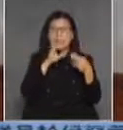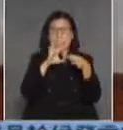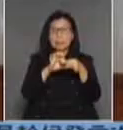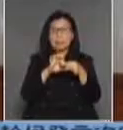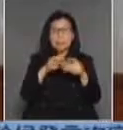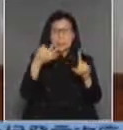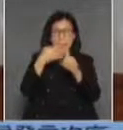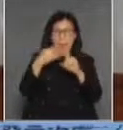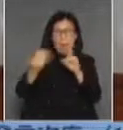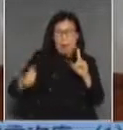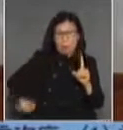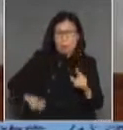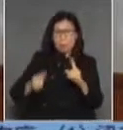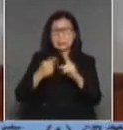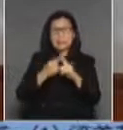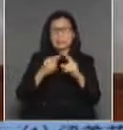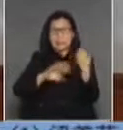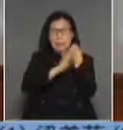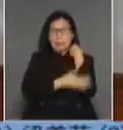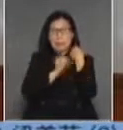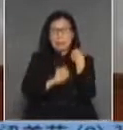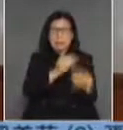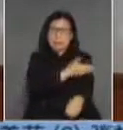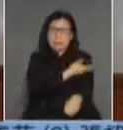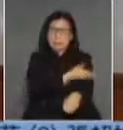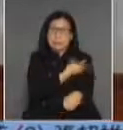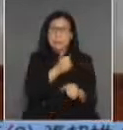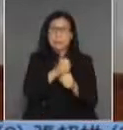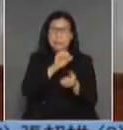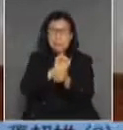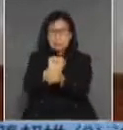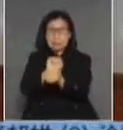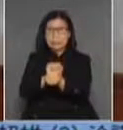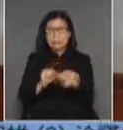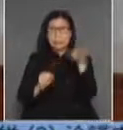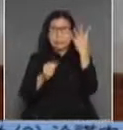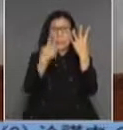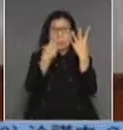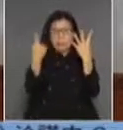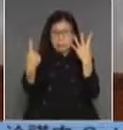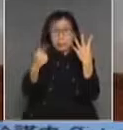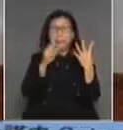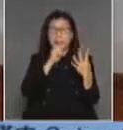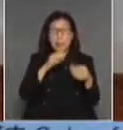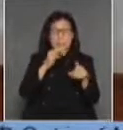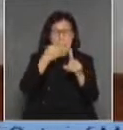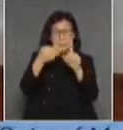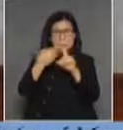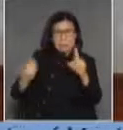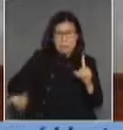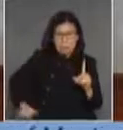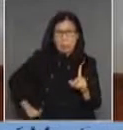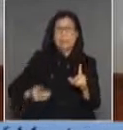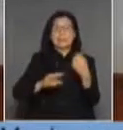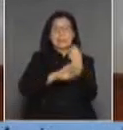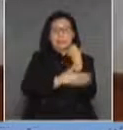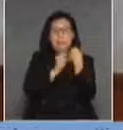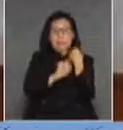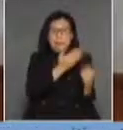裔非法勞工的行動，拘捕了421名非華裔非法勞工